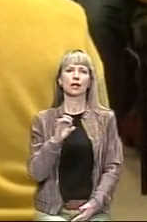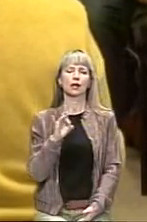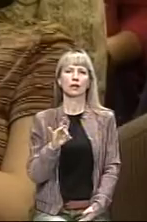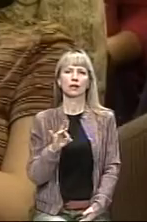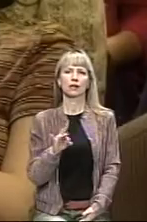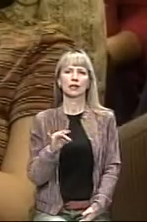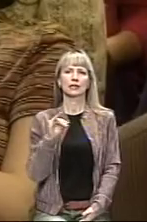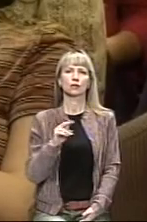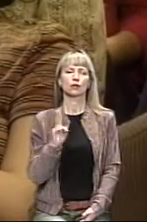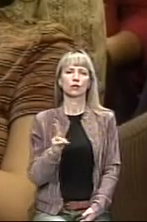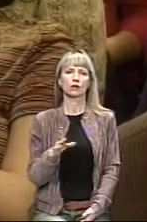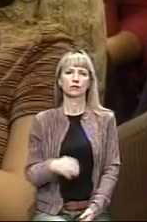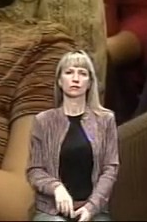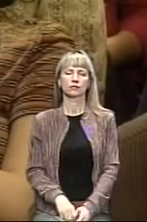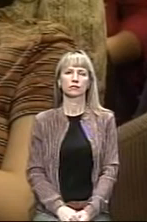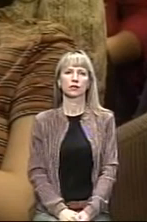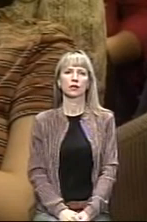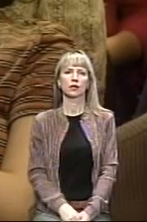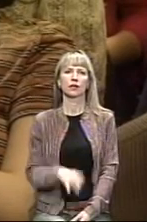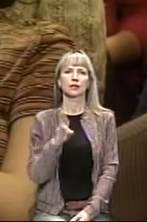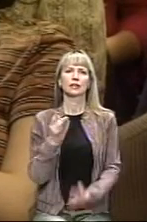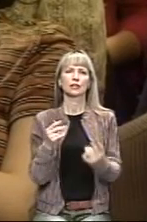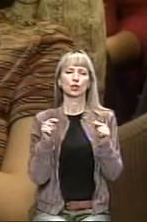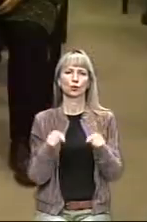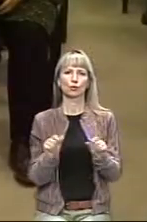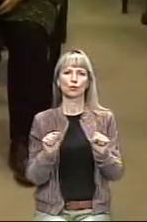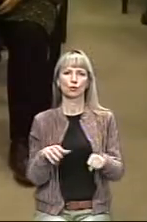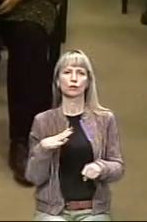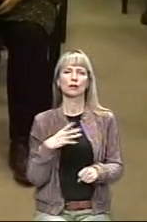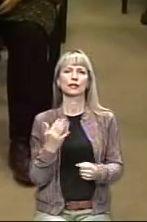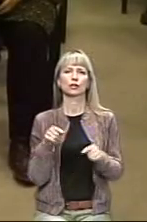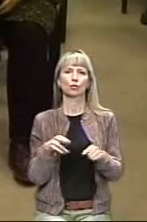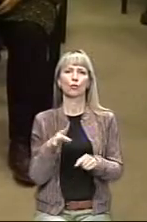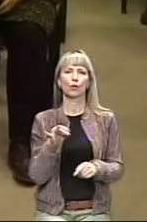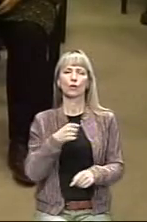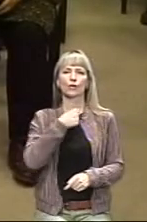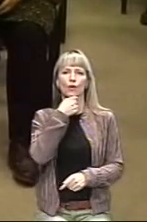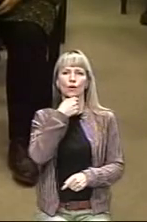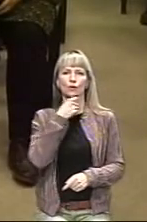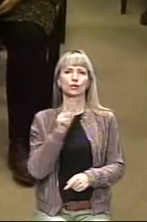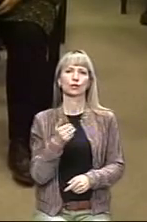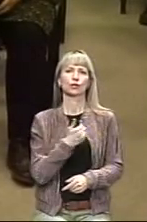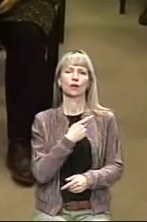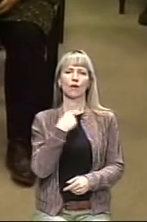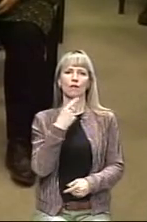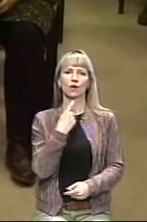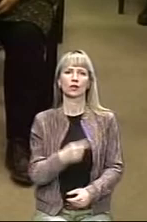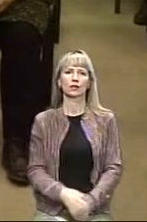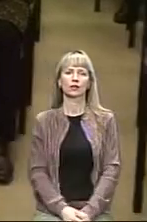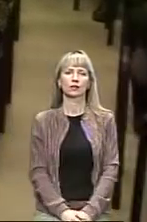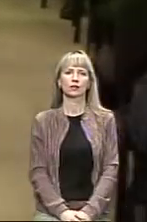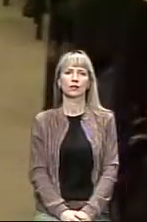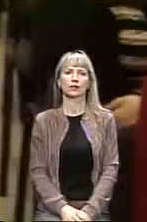Білівненком, істориком. Наскільки тут можна було, наскільки це було про дорослість і про що насамперед хотілося говорити?